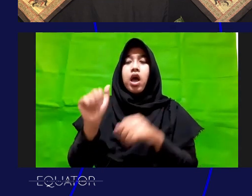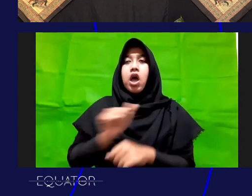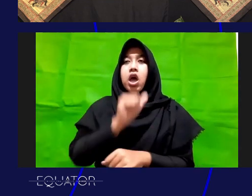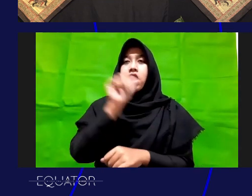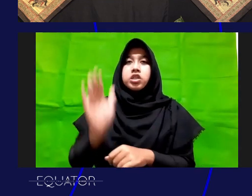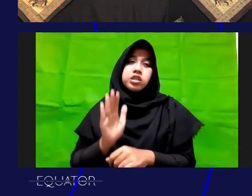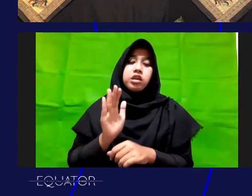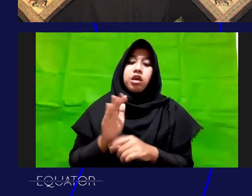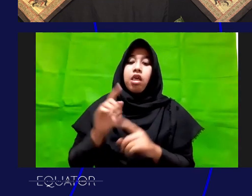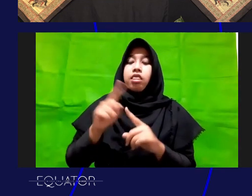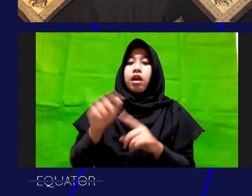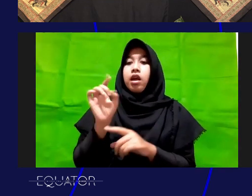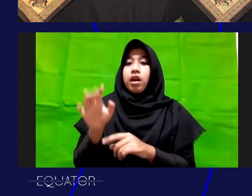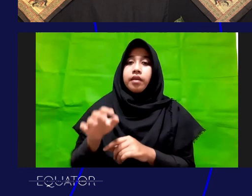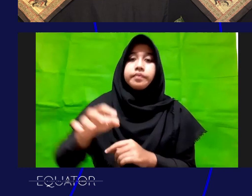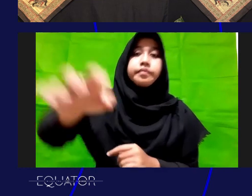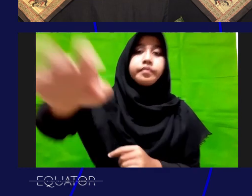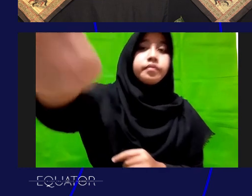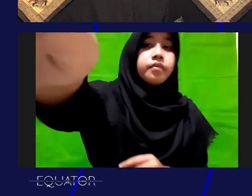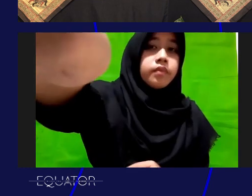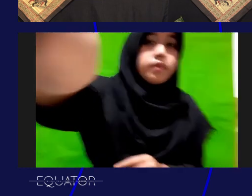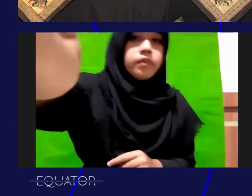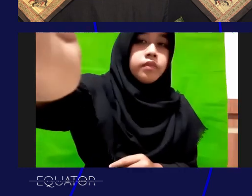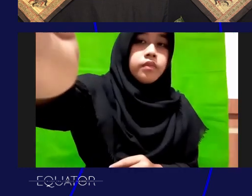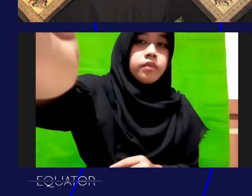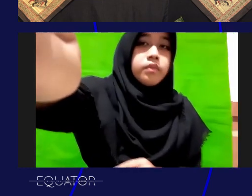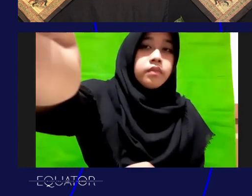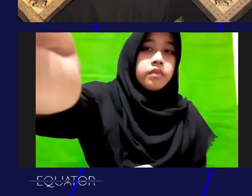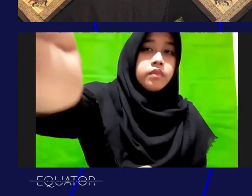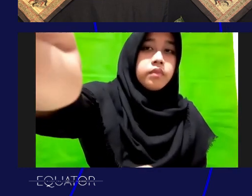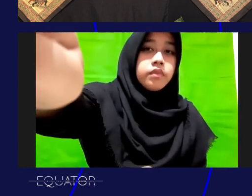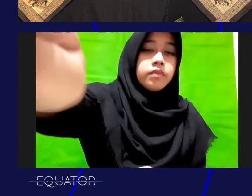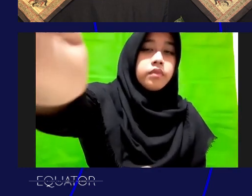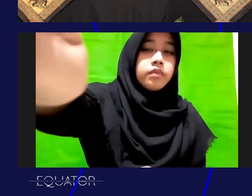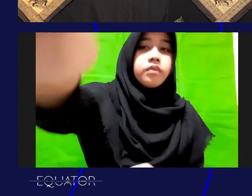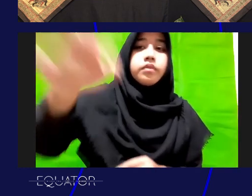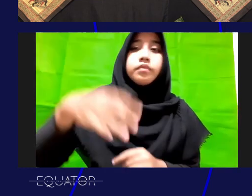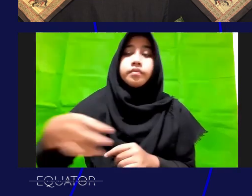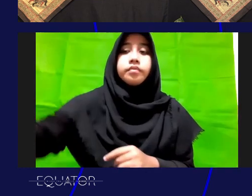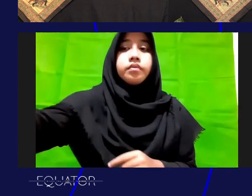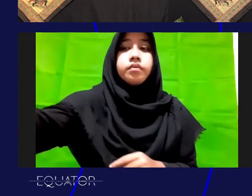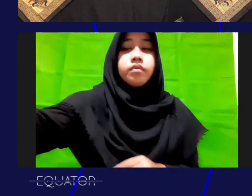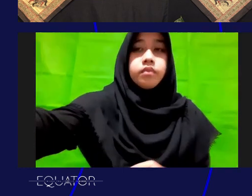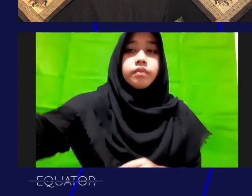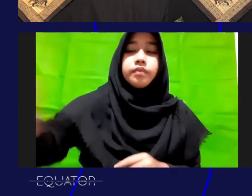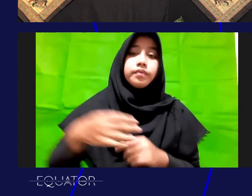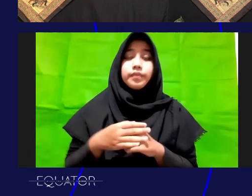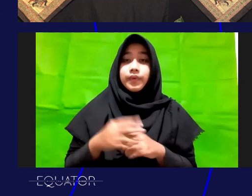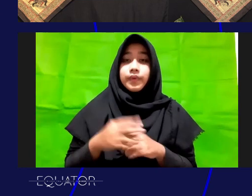yang di Okinawa. Memelihara kita untuk tetap sebagai kita, itu